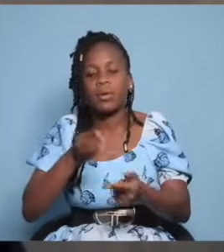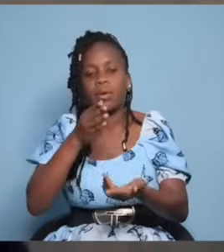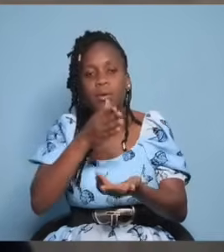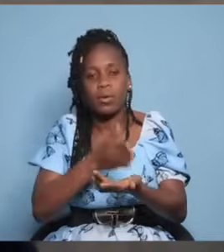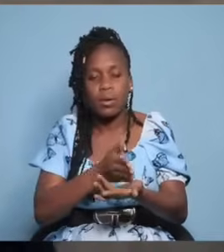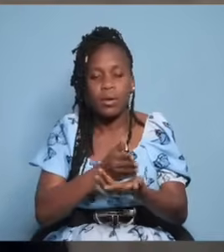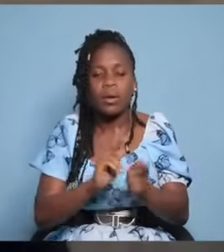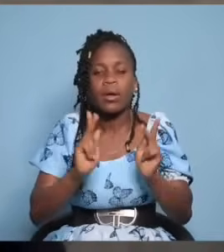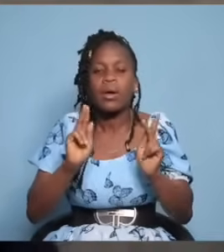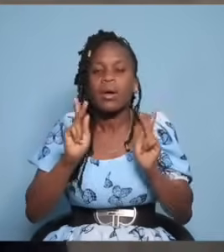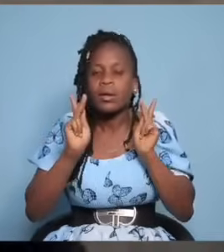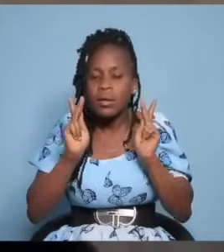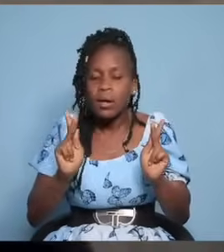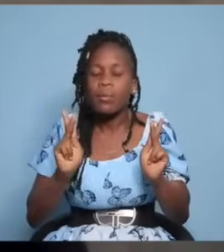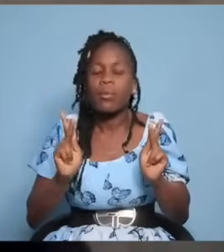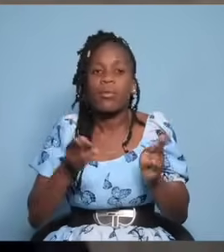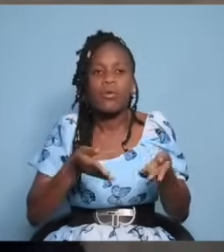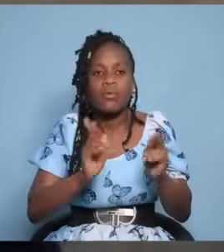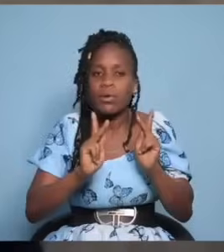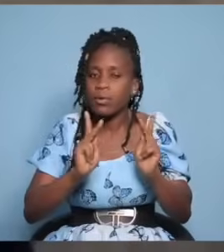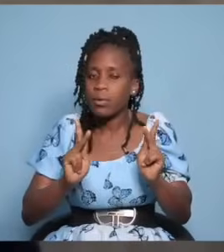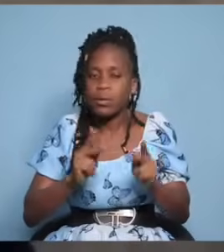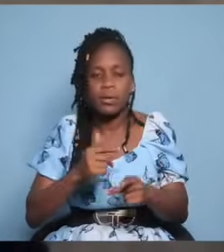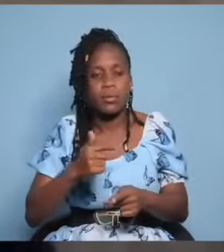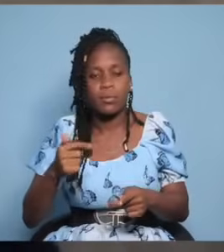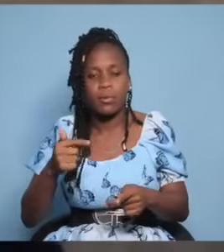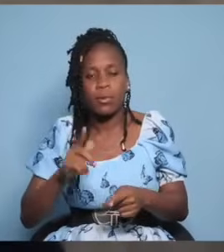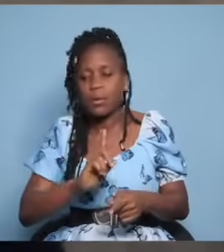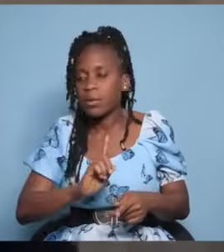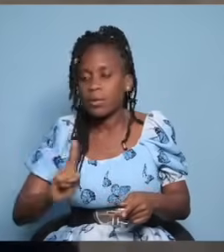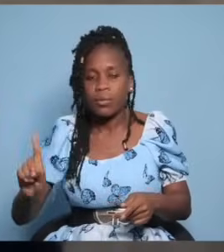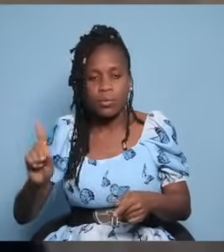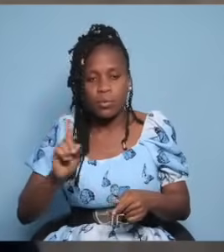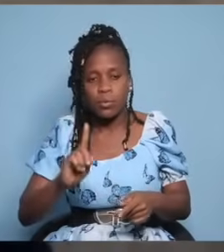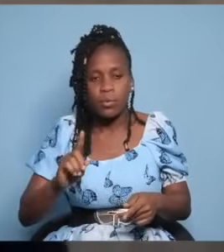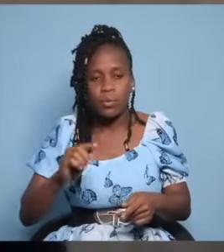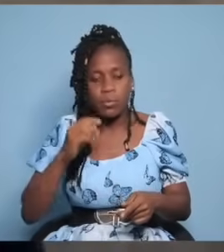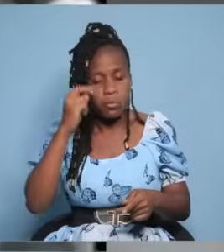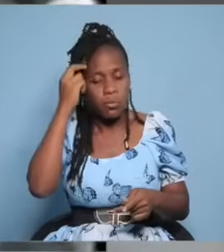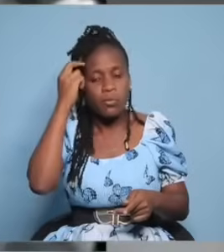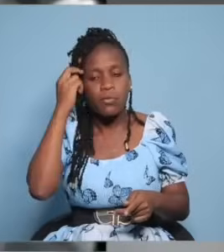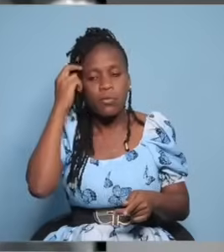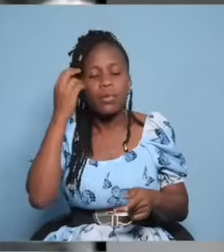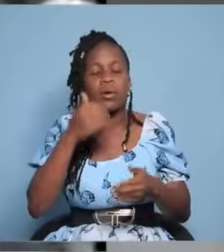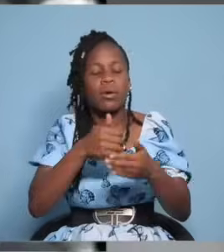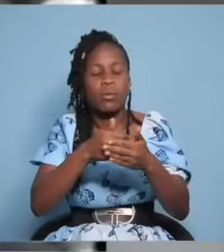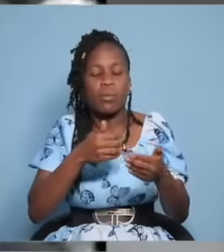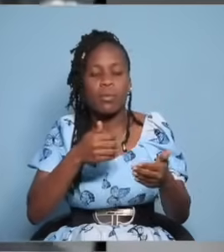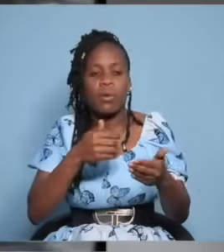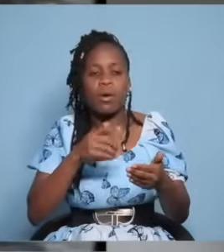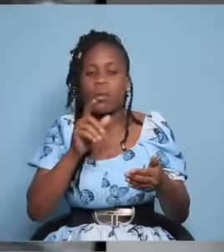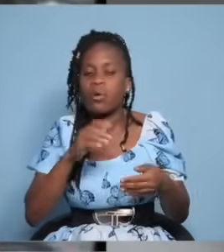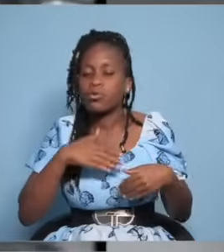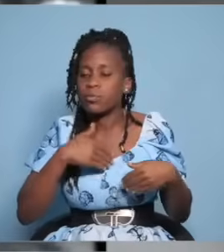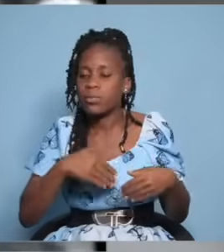nyuma yao inaibuka dhana fulani kwamba hao wasiopenda movement hizi wamemzima na kumnyamazisha. Mara